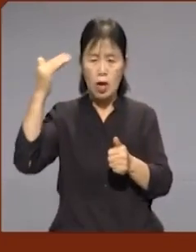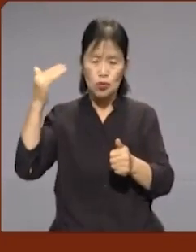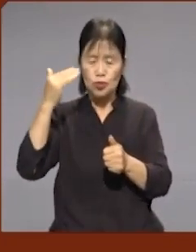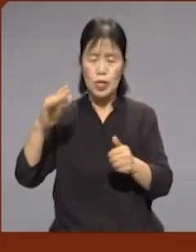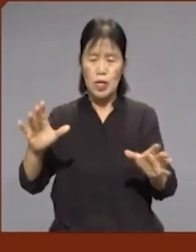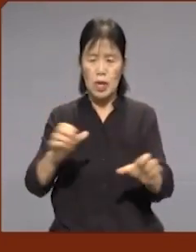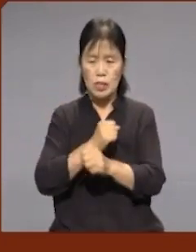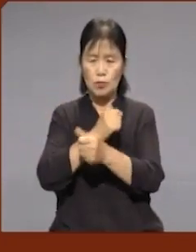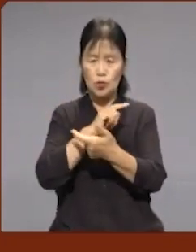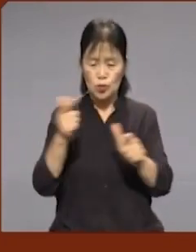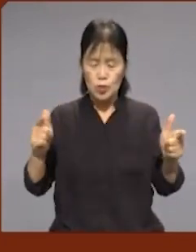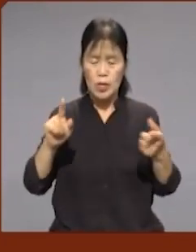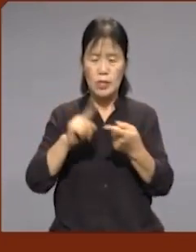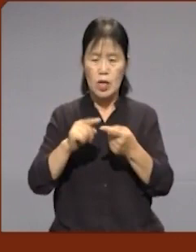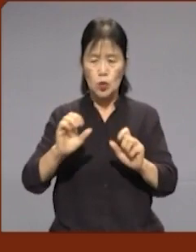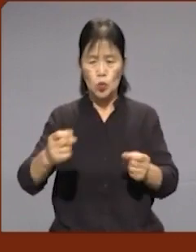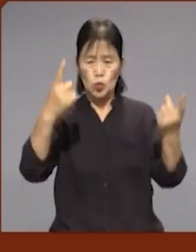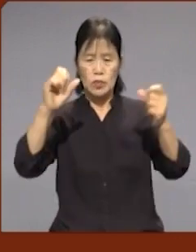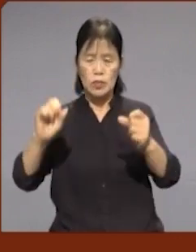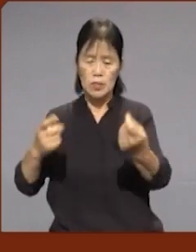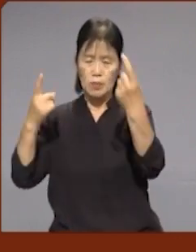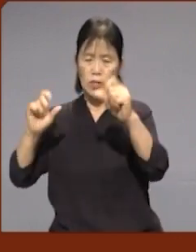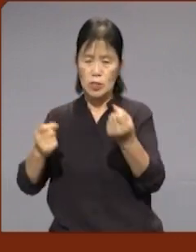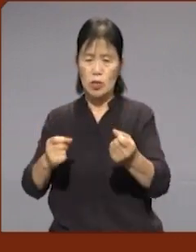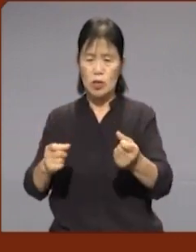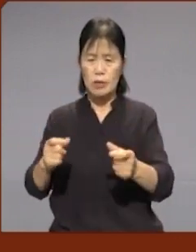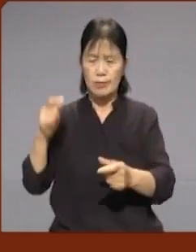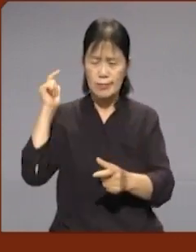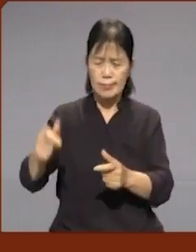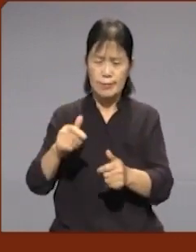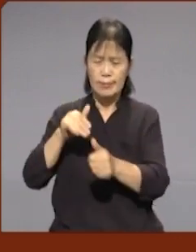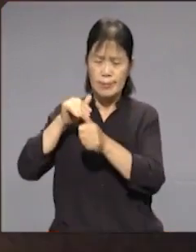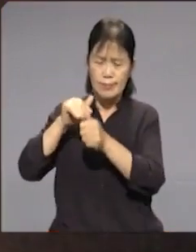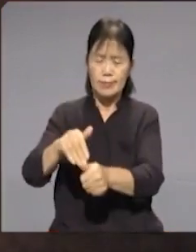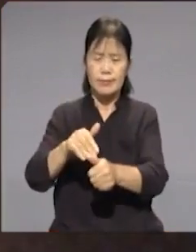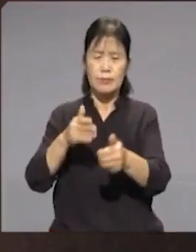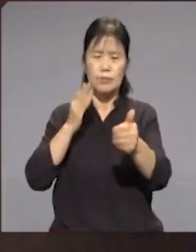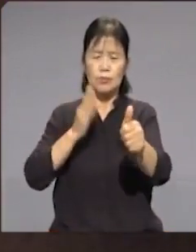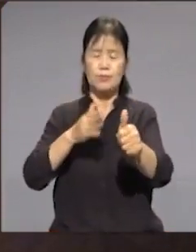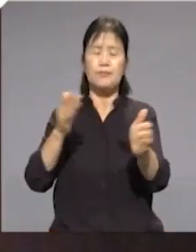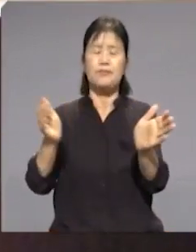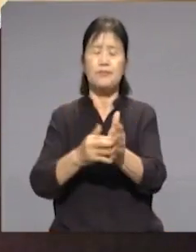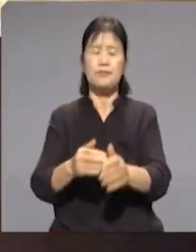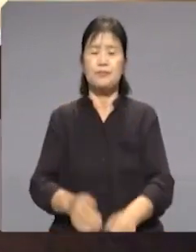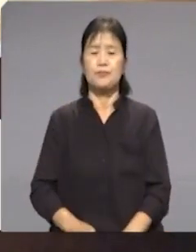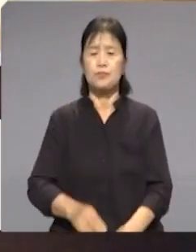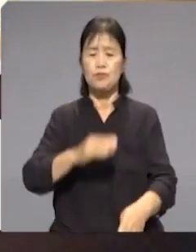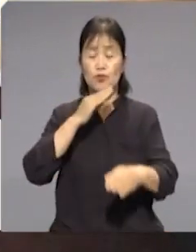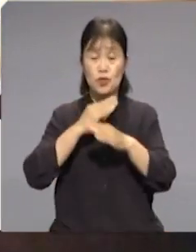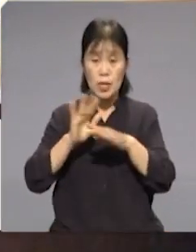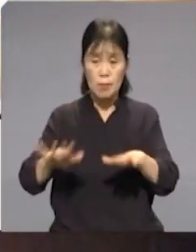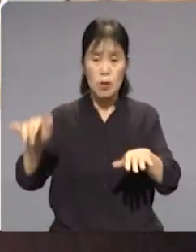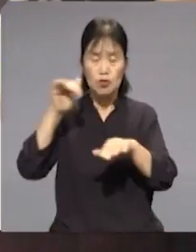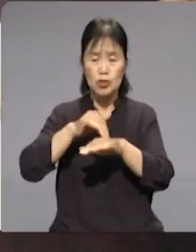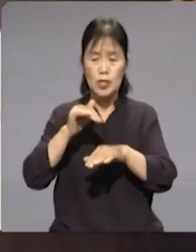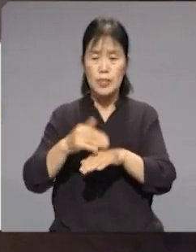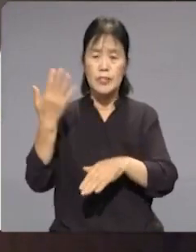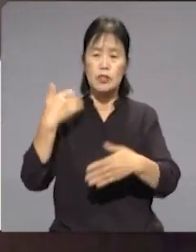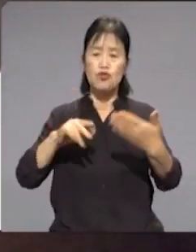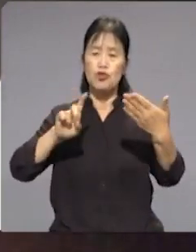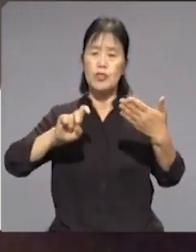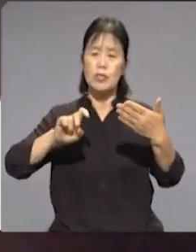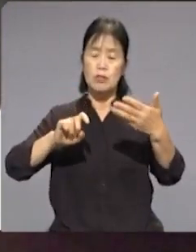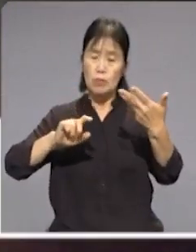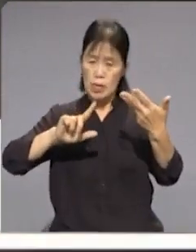핵심 요소들에 대한 동시다발적인 초강도 타격을 주문했습니다. 북한의 이번 훈련은 지난 16일